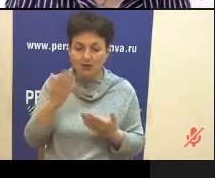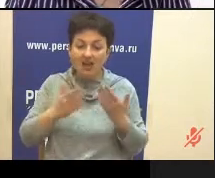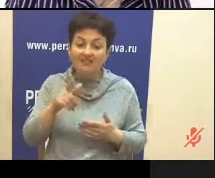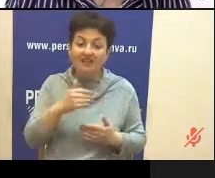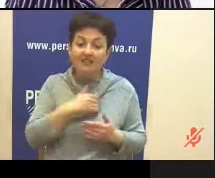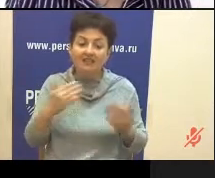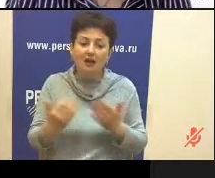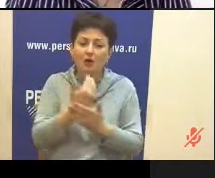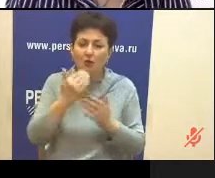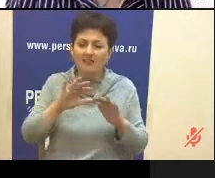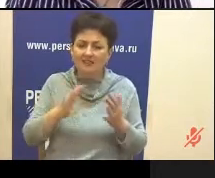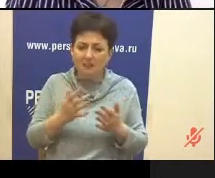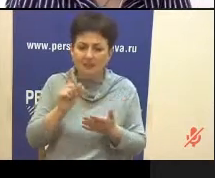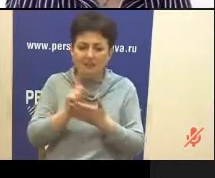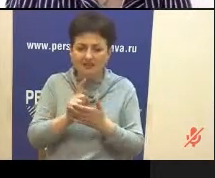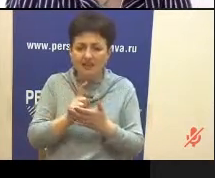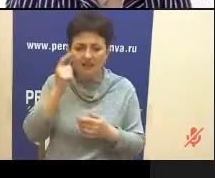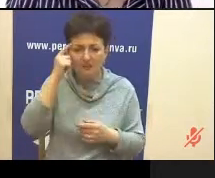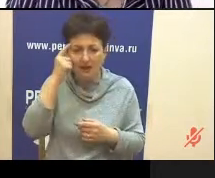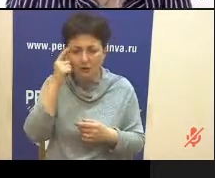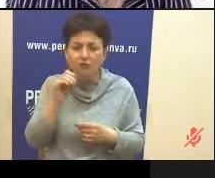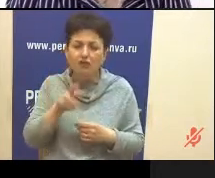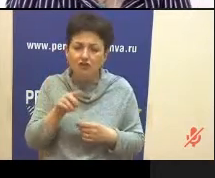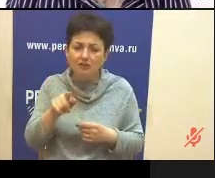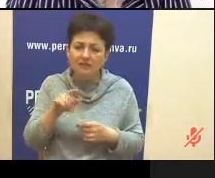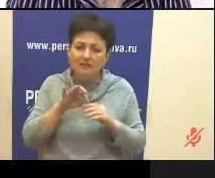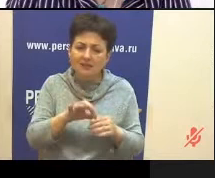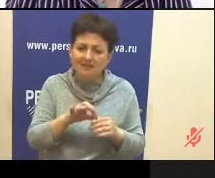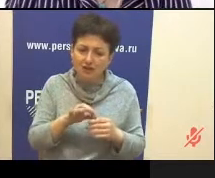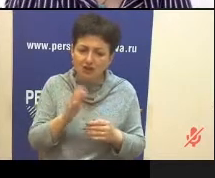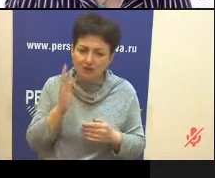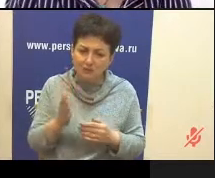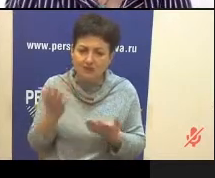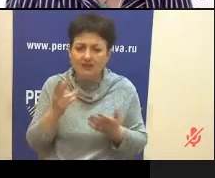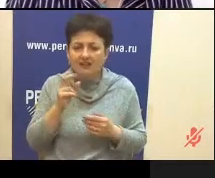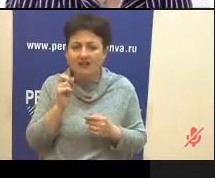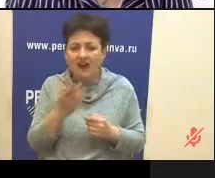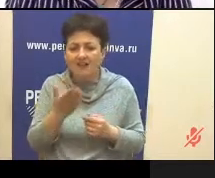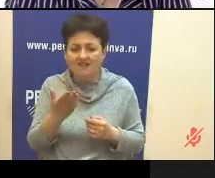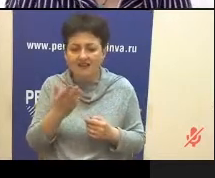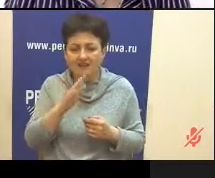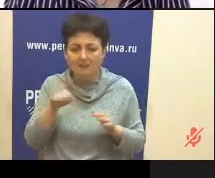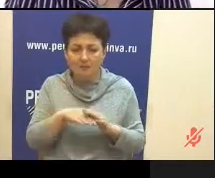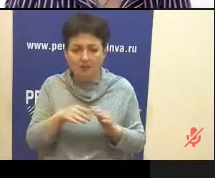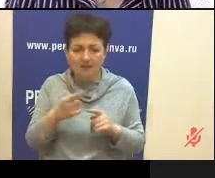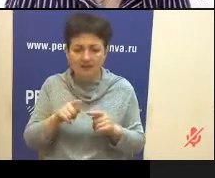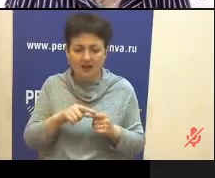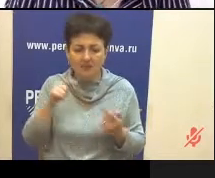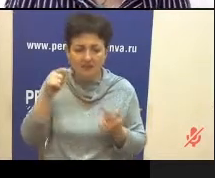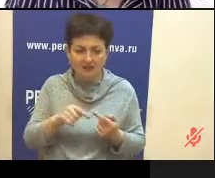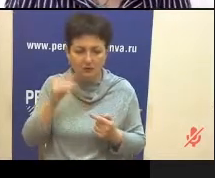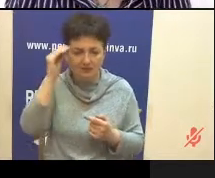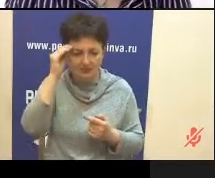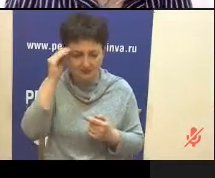какое-то новое событие, обязательно продумайте, чем вы будете это сопровождать. Как вы подстелите под это определенный